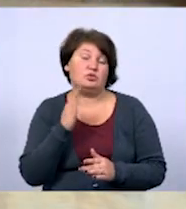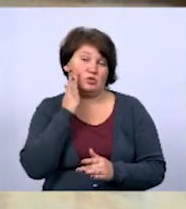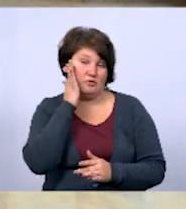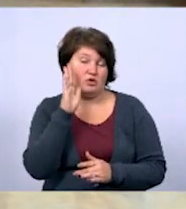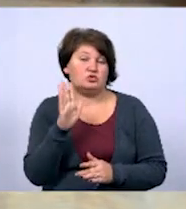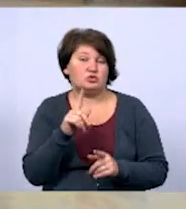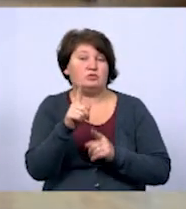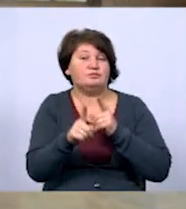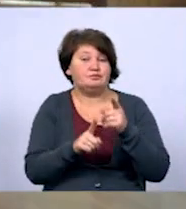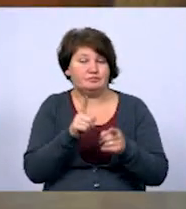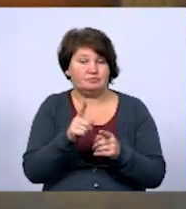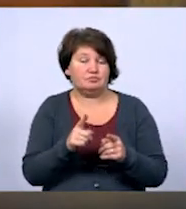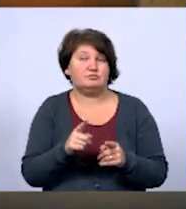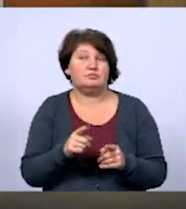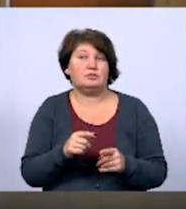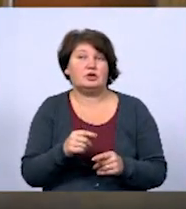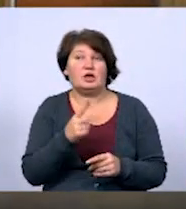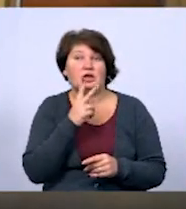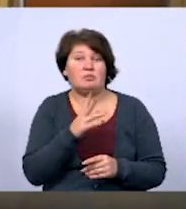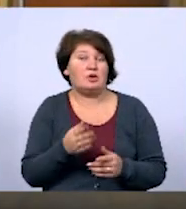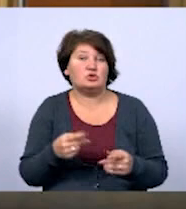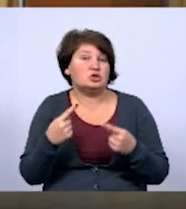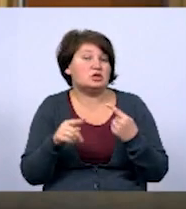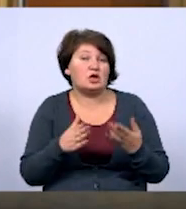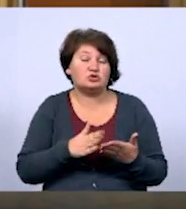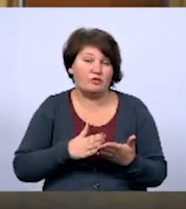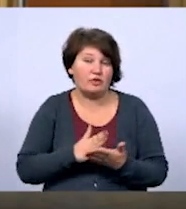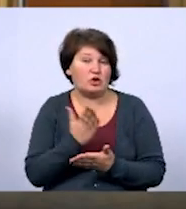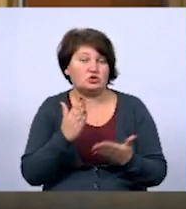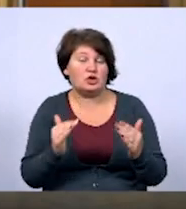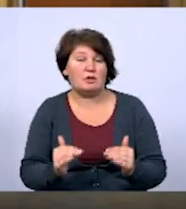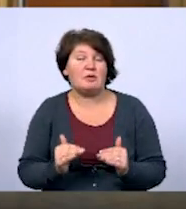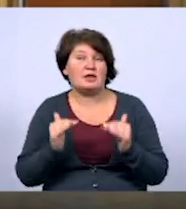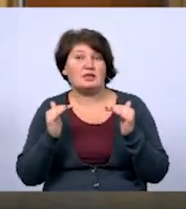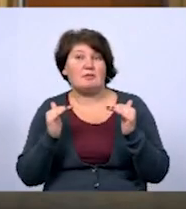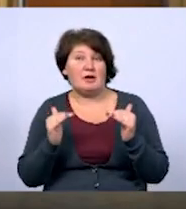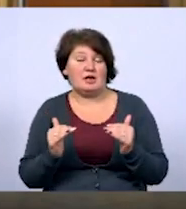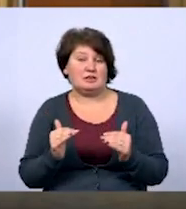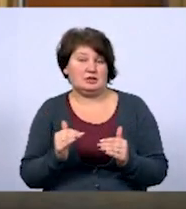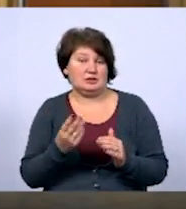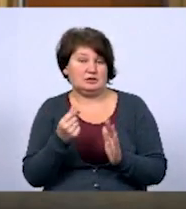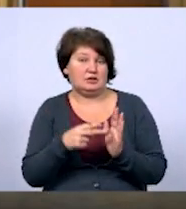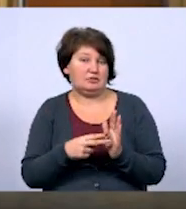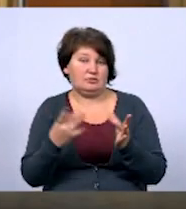бачу інакшого чину, якщо б цей тариф не піднімати. Дуже просто, якщо людина працює,